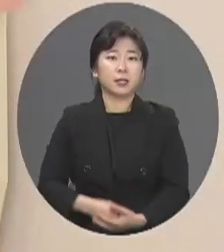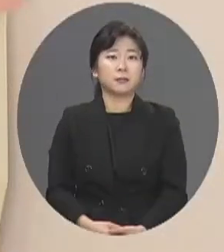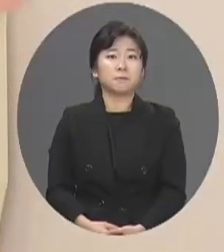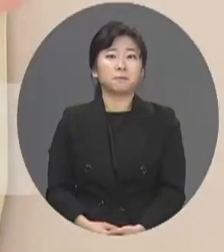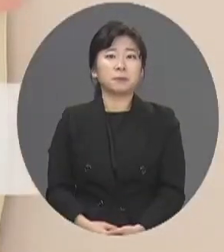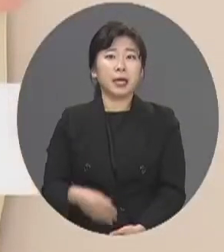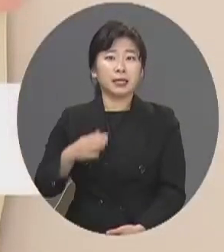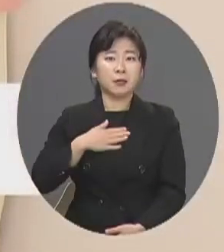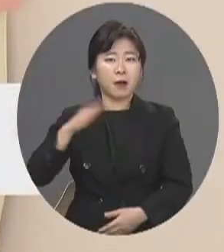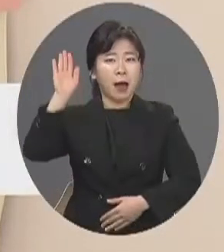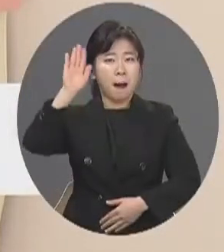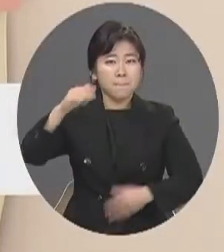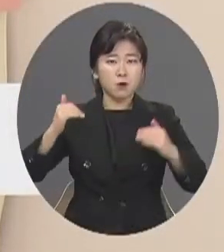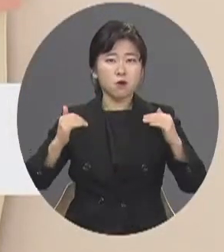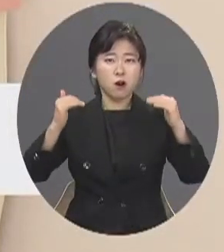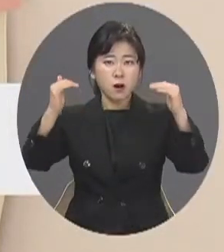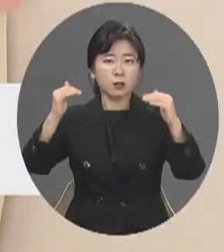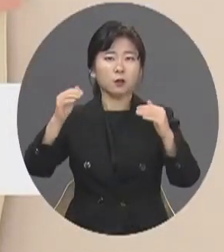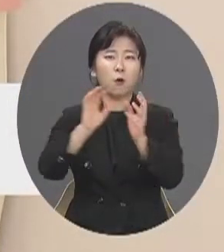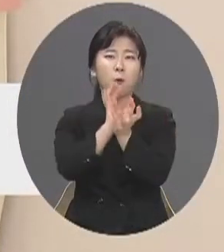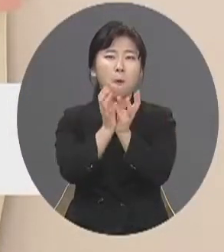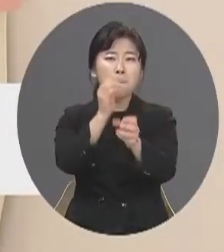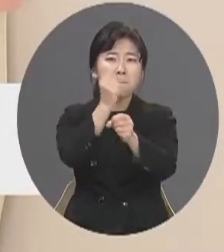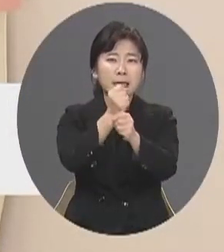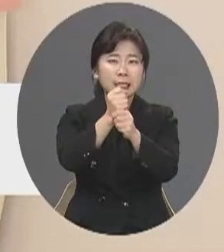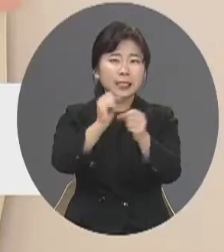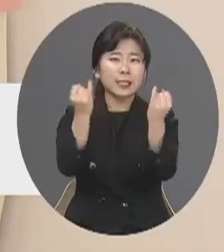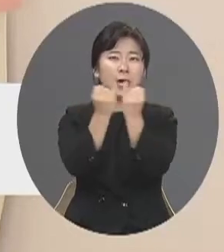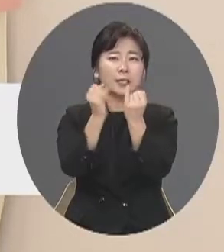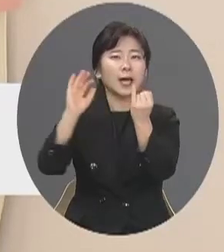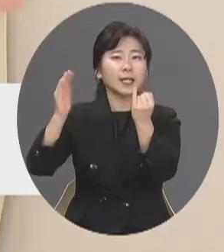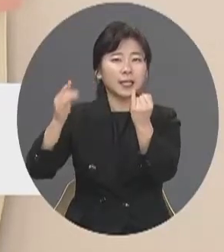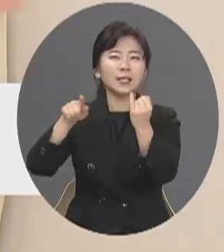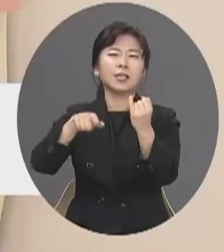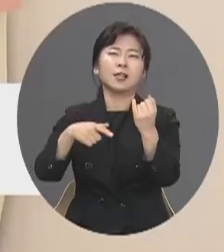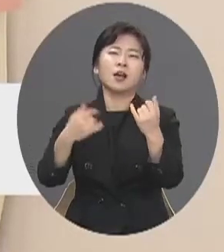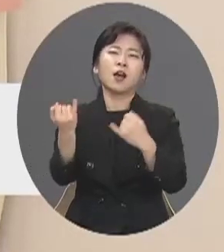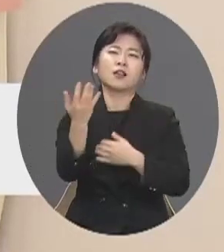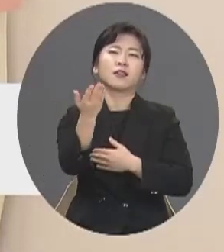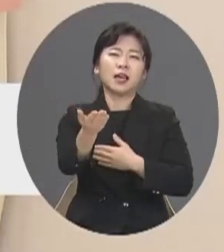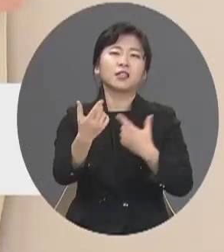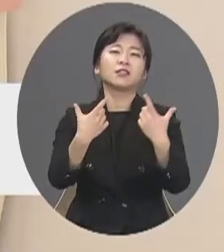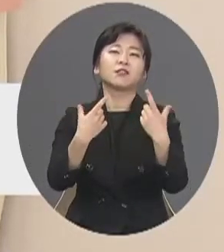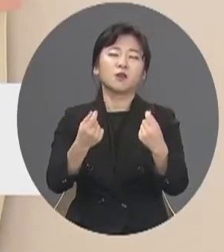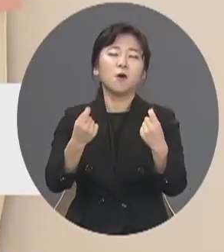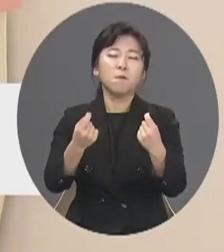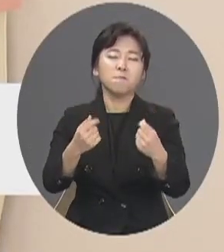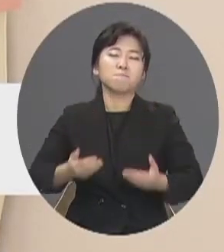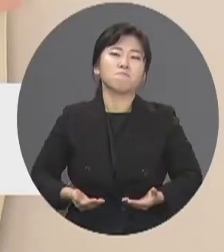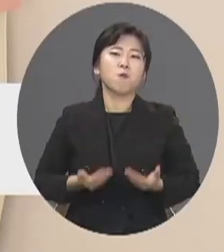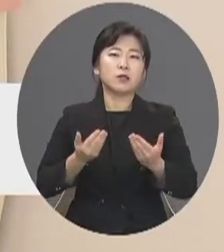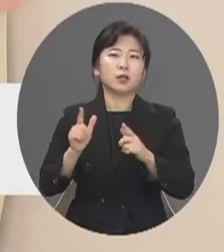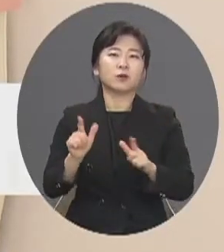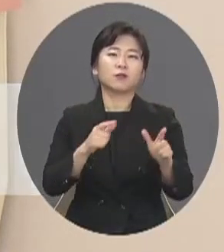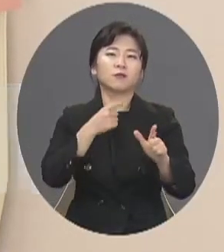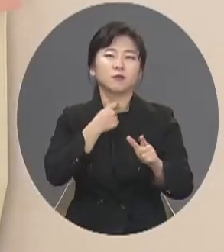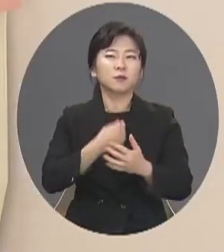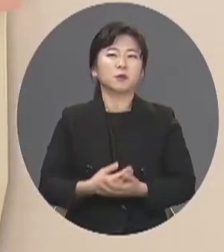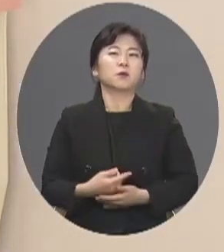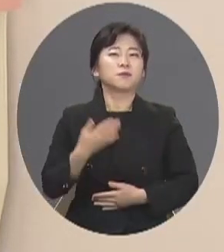저도 커가 주 플로리스트가 다 가지고 그렇게 저도 이런 데에서 봉사하고 한번 하려고 싶어요 으